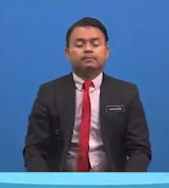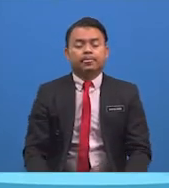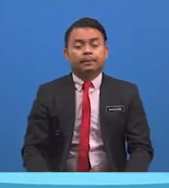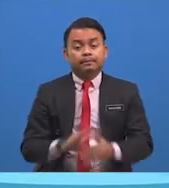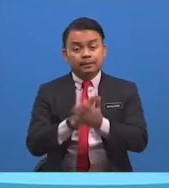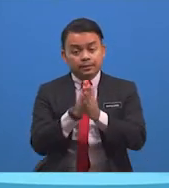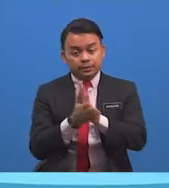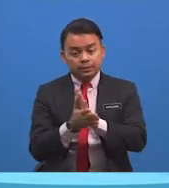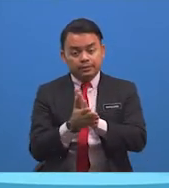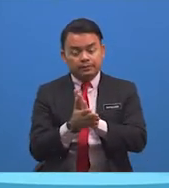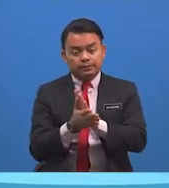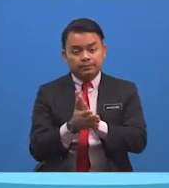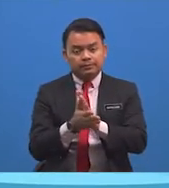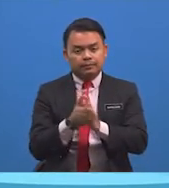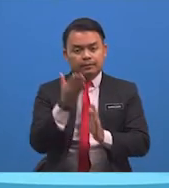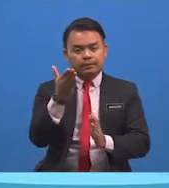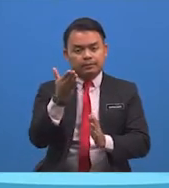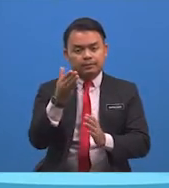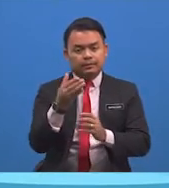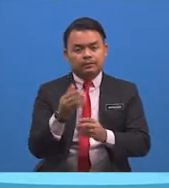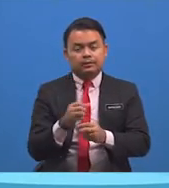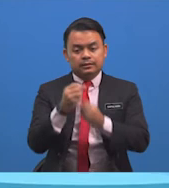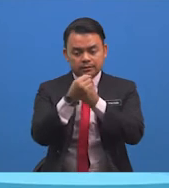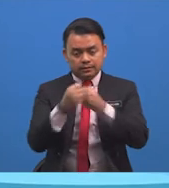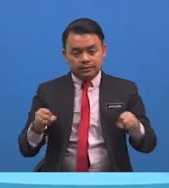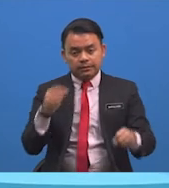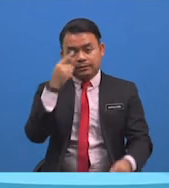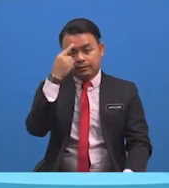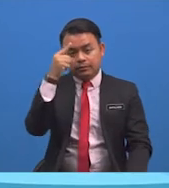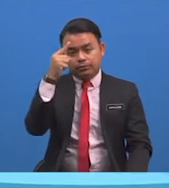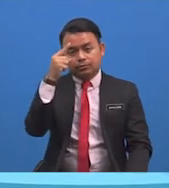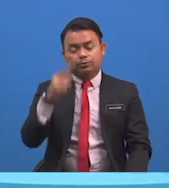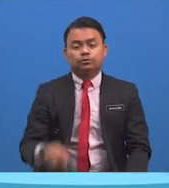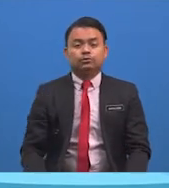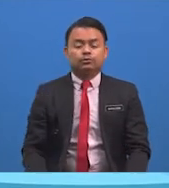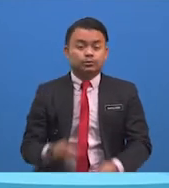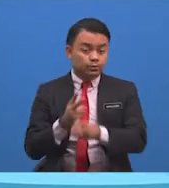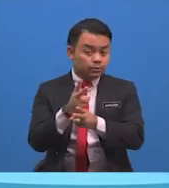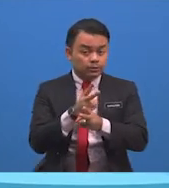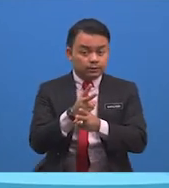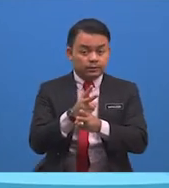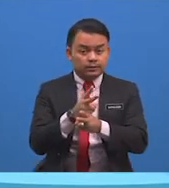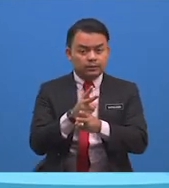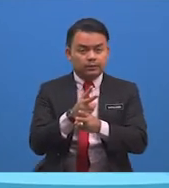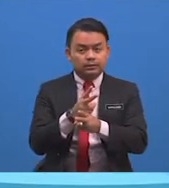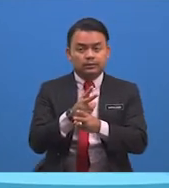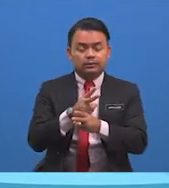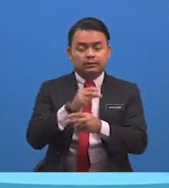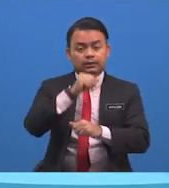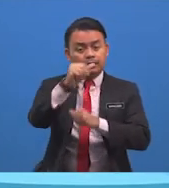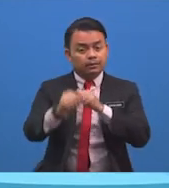Jadi, adakah anda bersedia untuk memberikan sumbangan anda dalam menjaga persekitaran